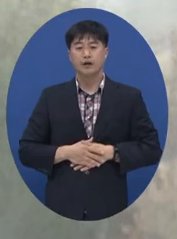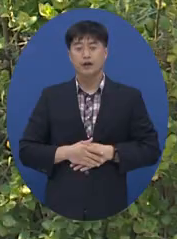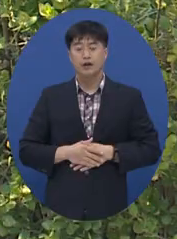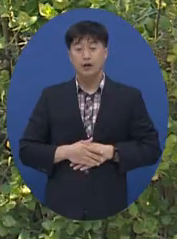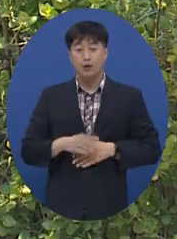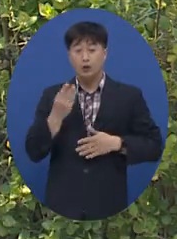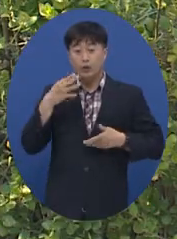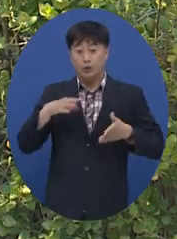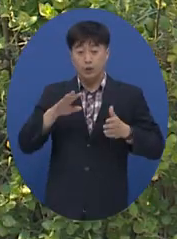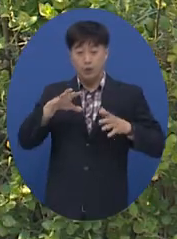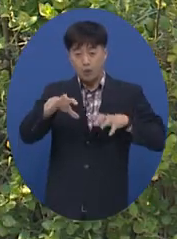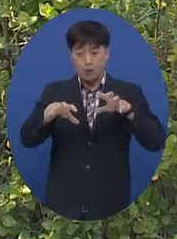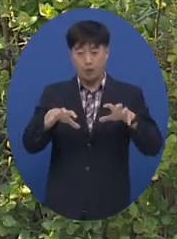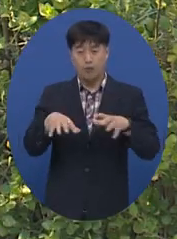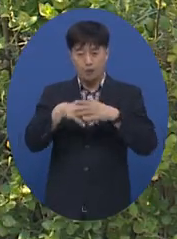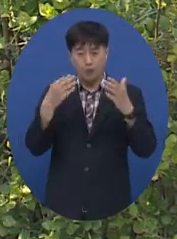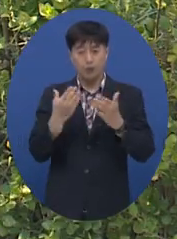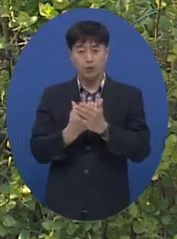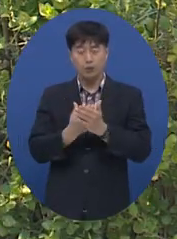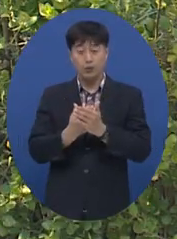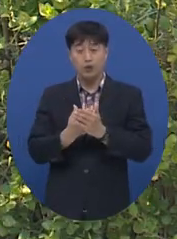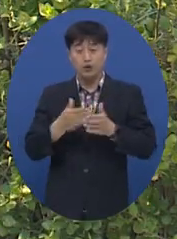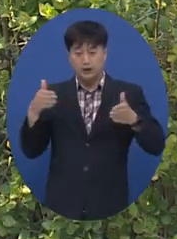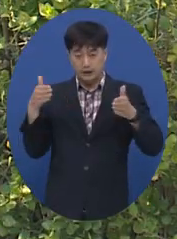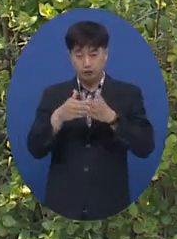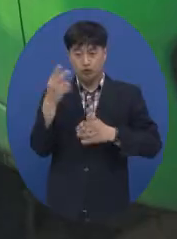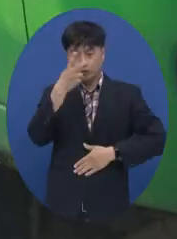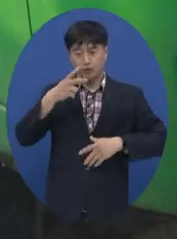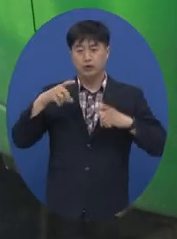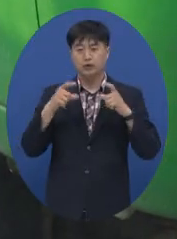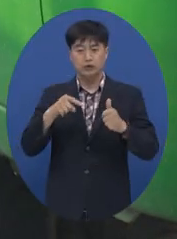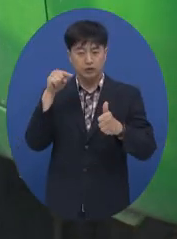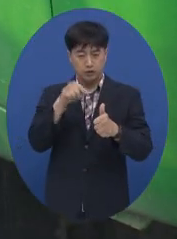도 전역이 아프리카 돼지열병 중점 관리 지역으로